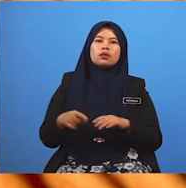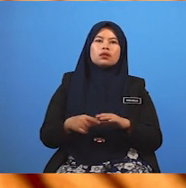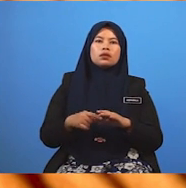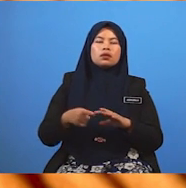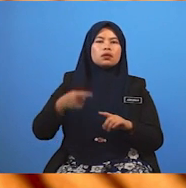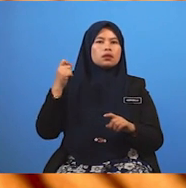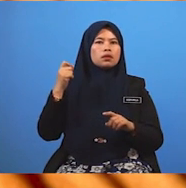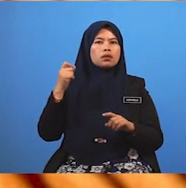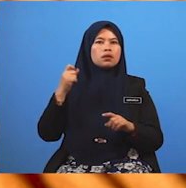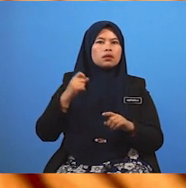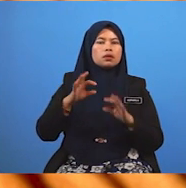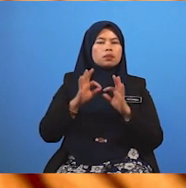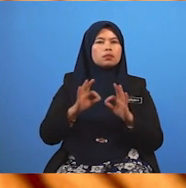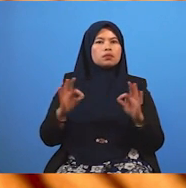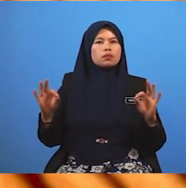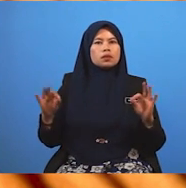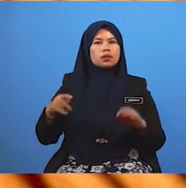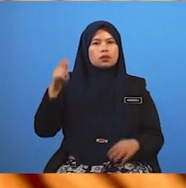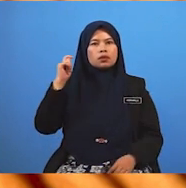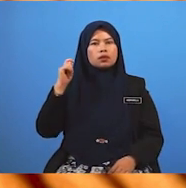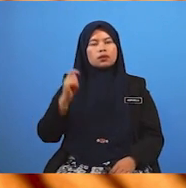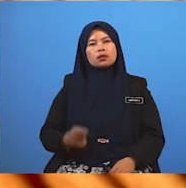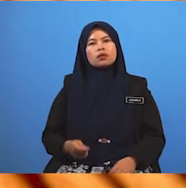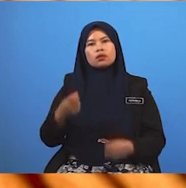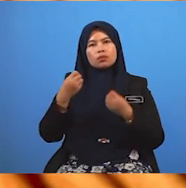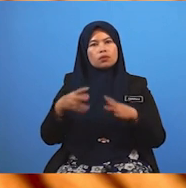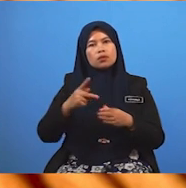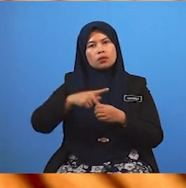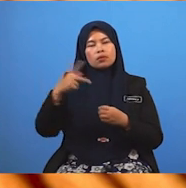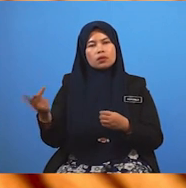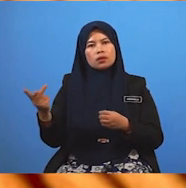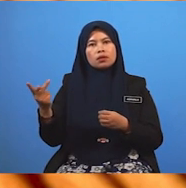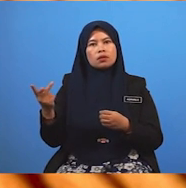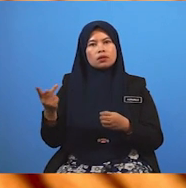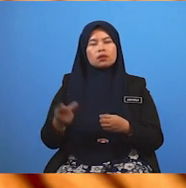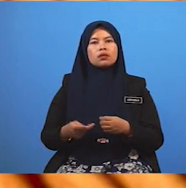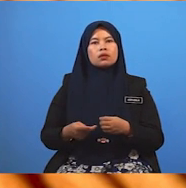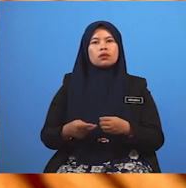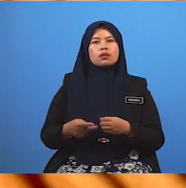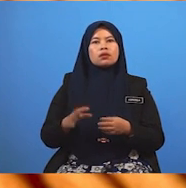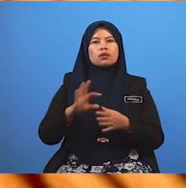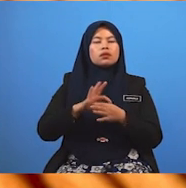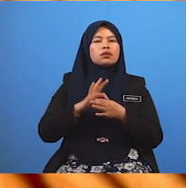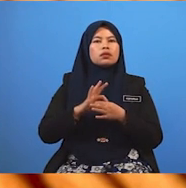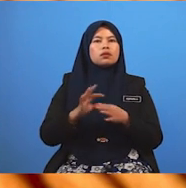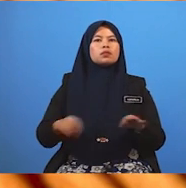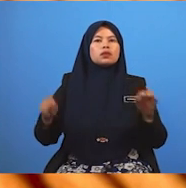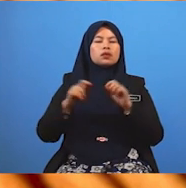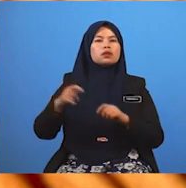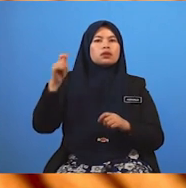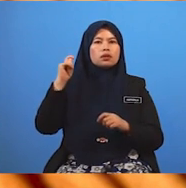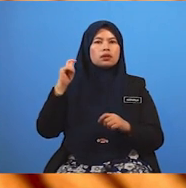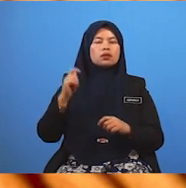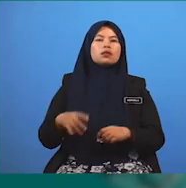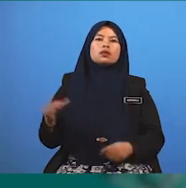Sudahkah murid-murid mengeluarkan intisari ayat tadi? Mari kita sama-sama mencari adakah